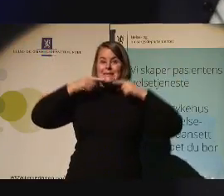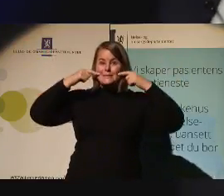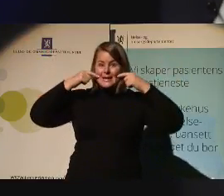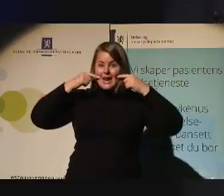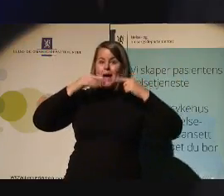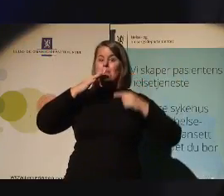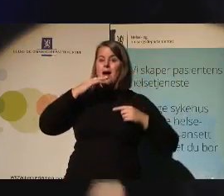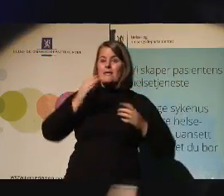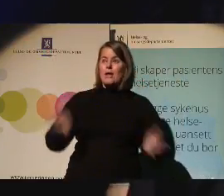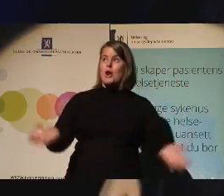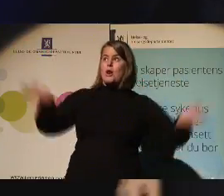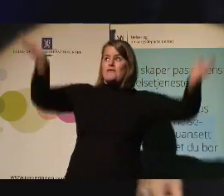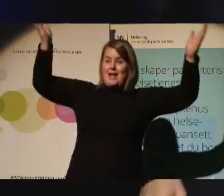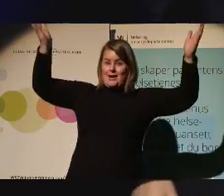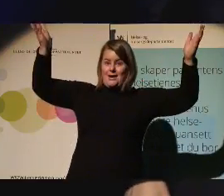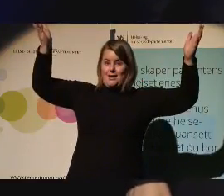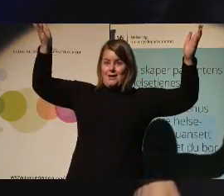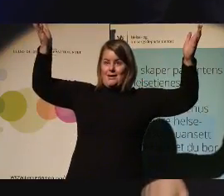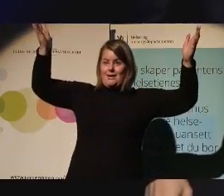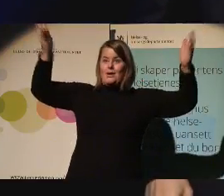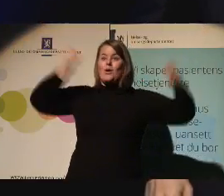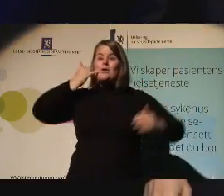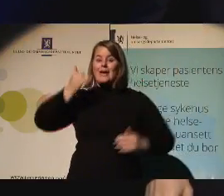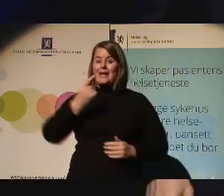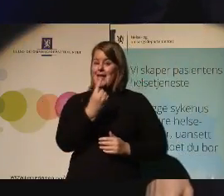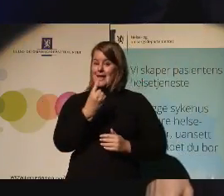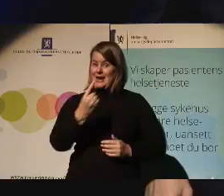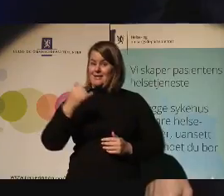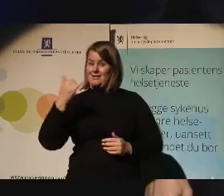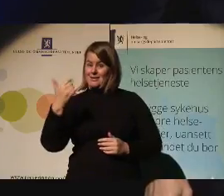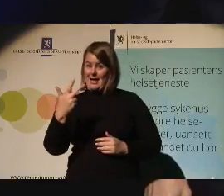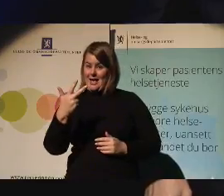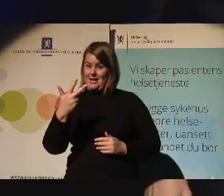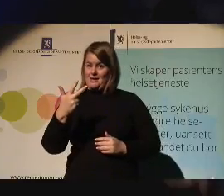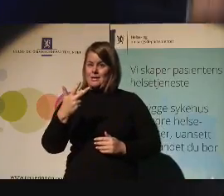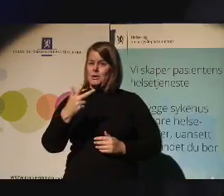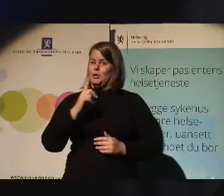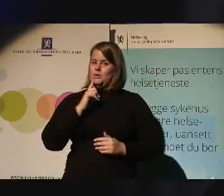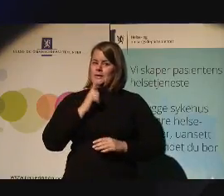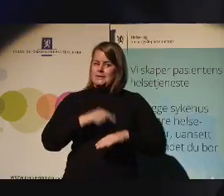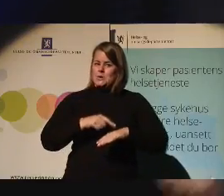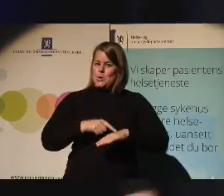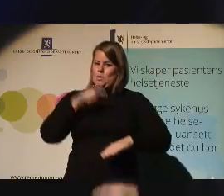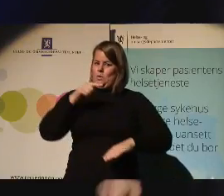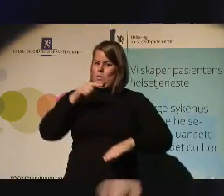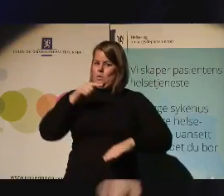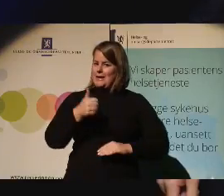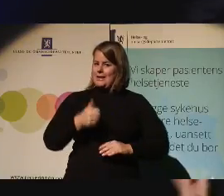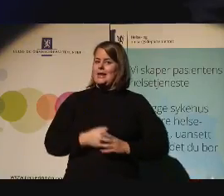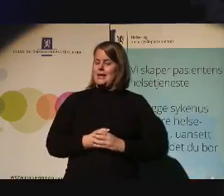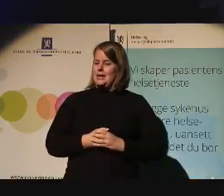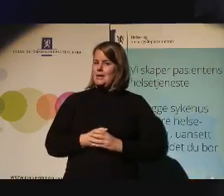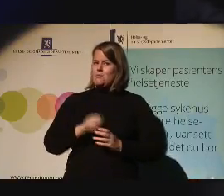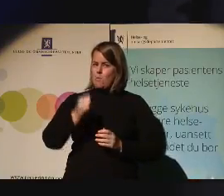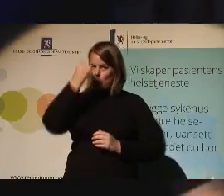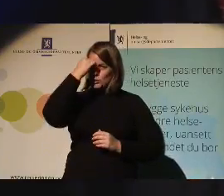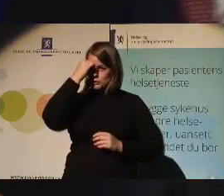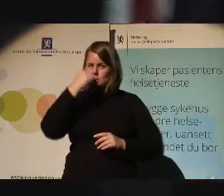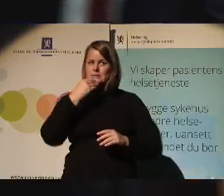løfte hendene. Ring 113, hvert sekund teller. Det må dere huske og gjenta til alle dere